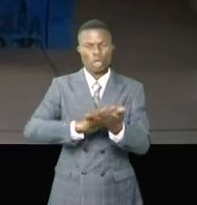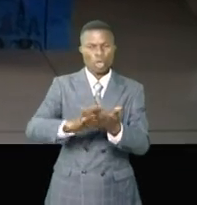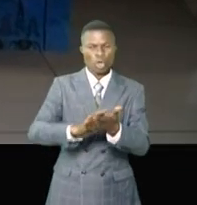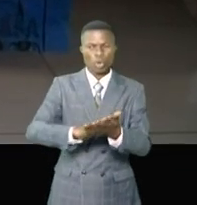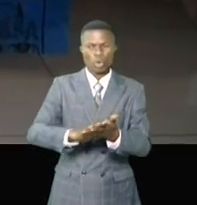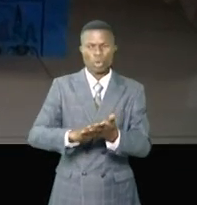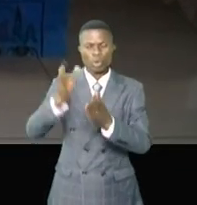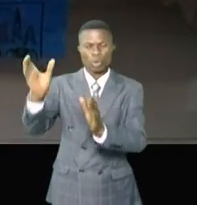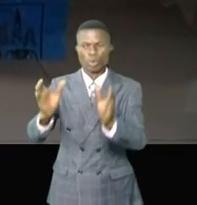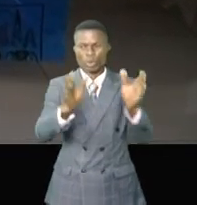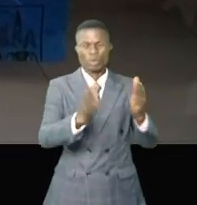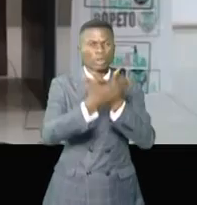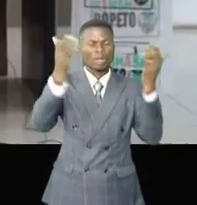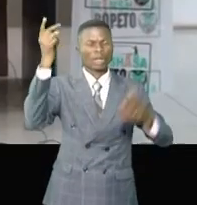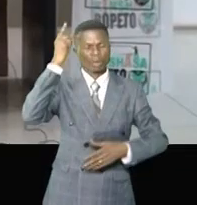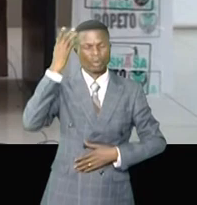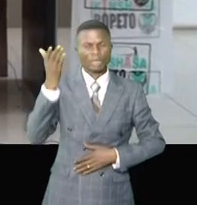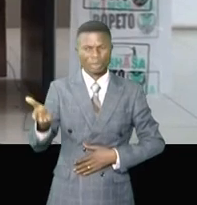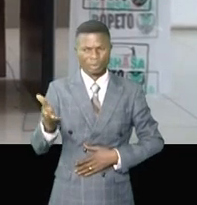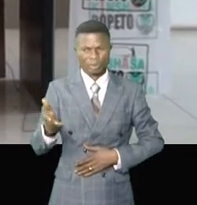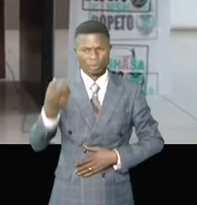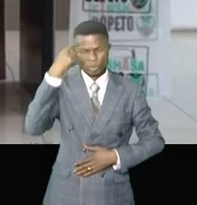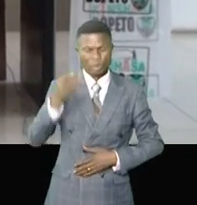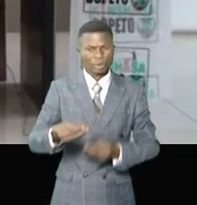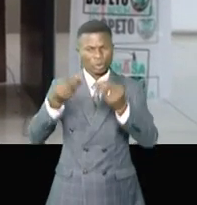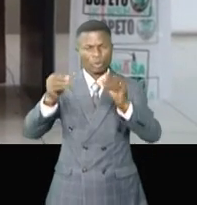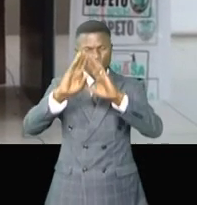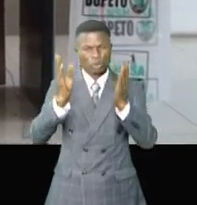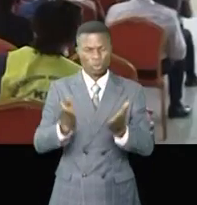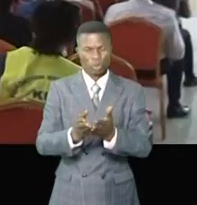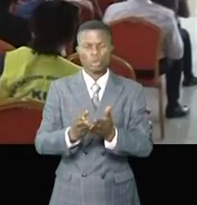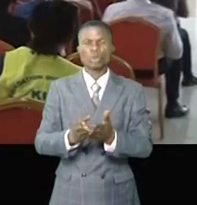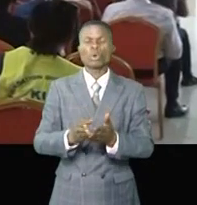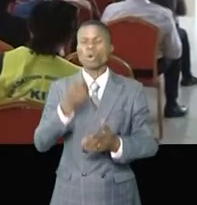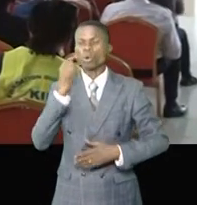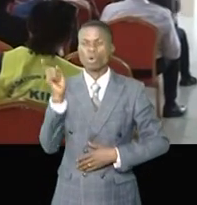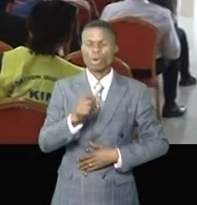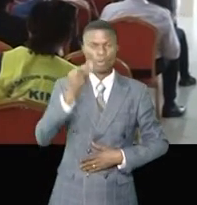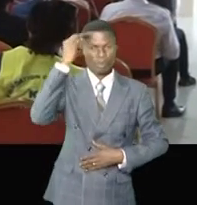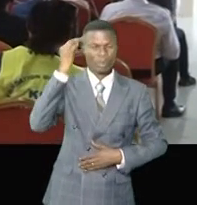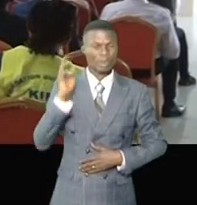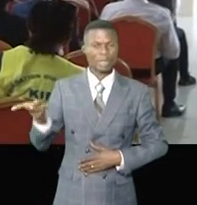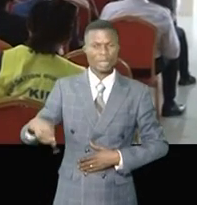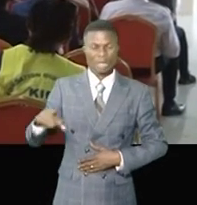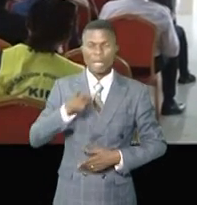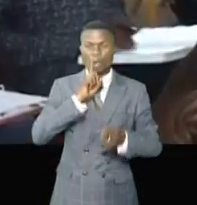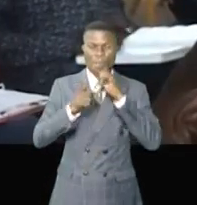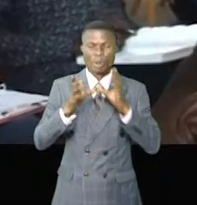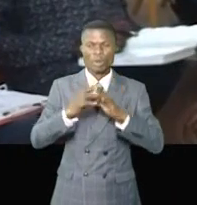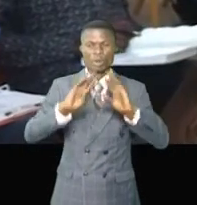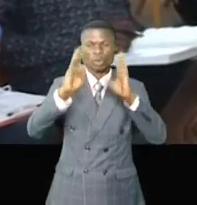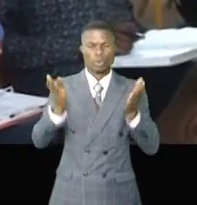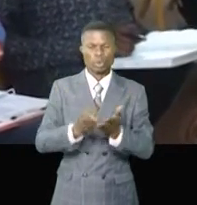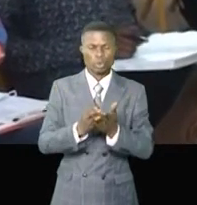estampillé au logo de la ville de Kinshasa. Pour transmettre toutes ces instructions, le ministre provincial a échangé avec tous